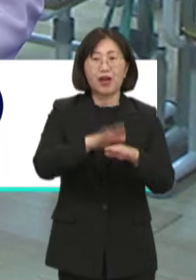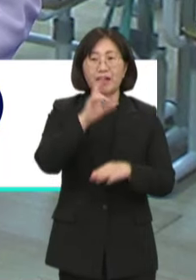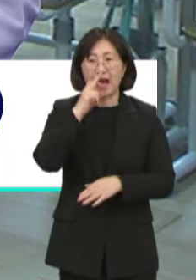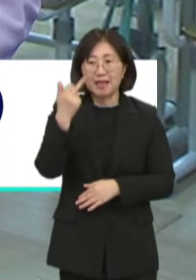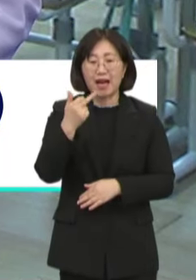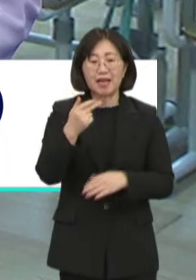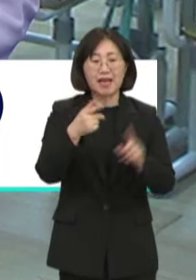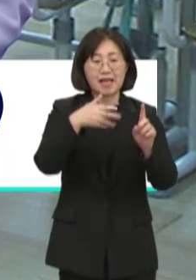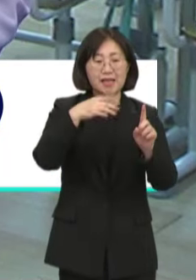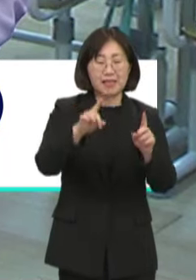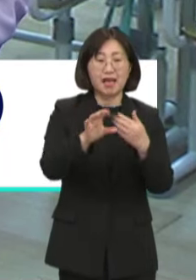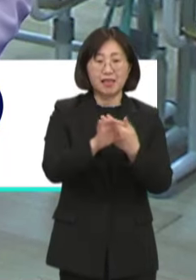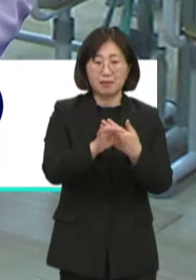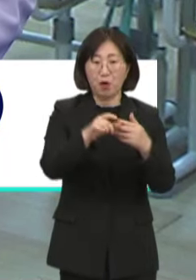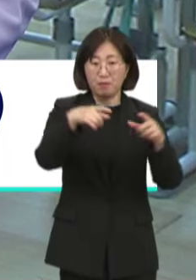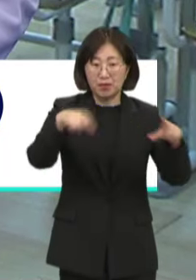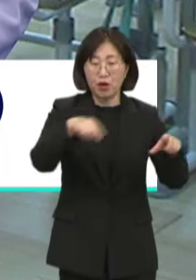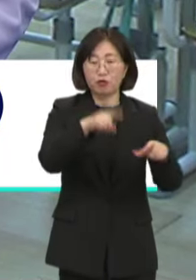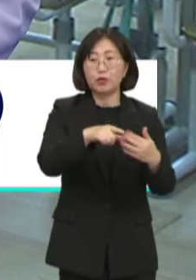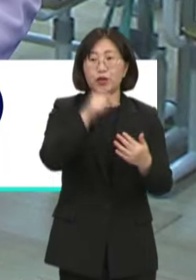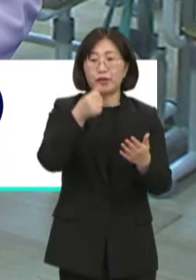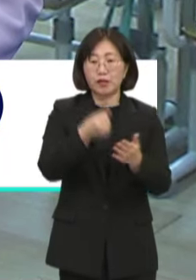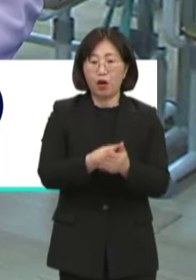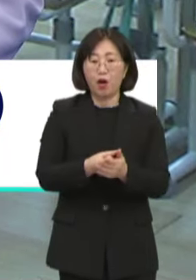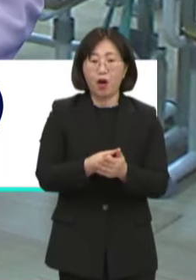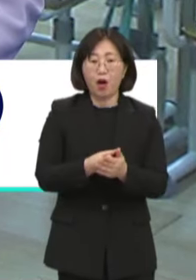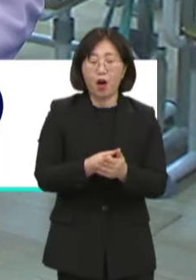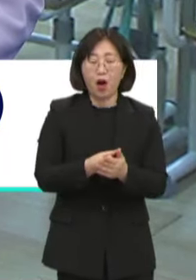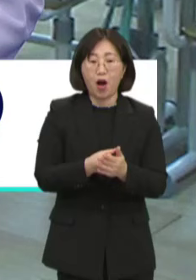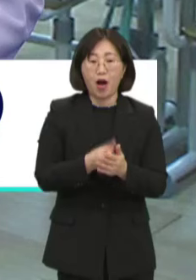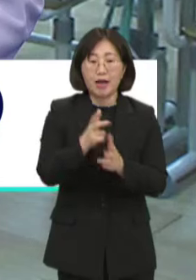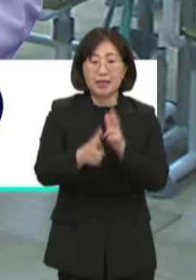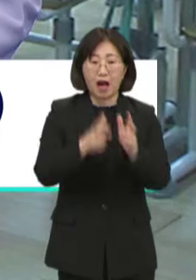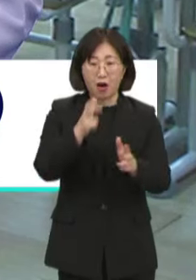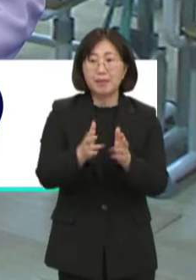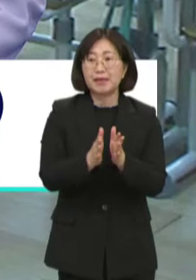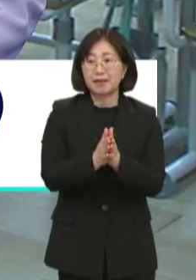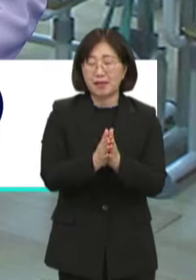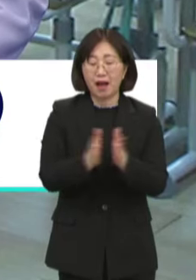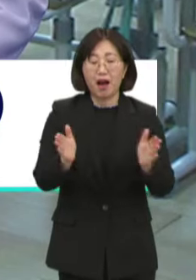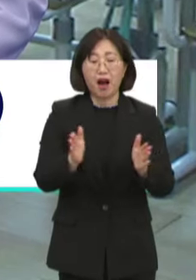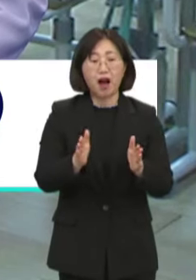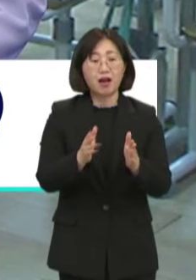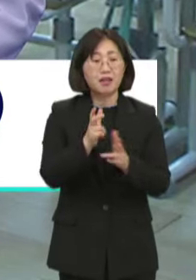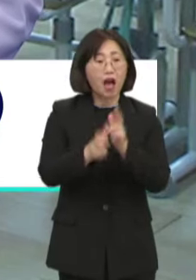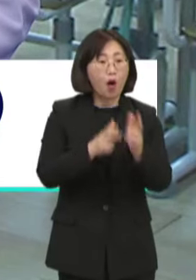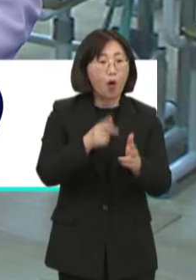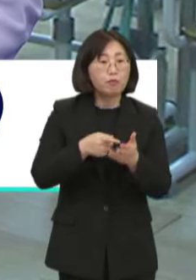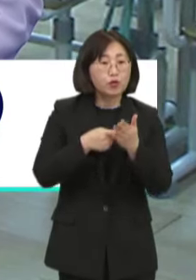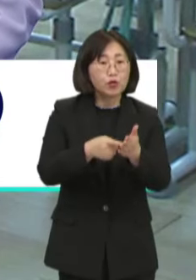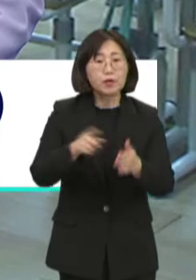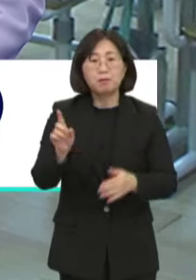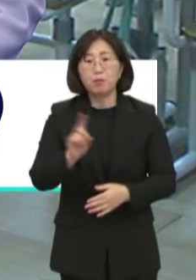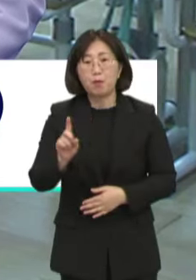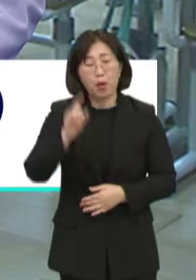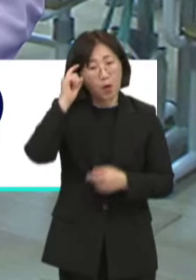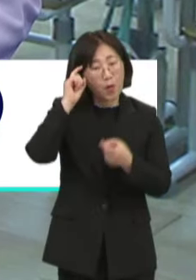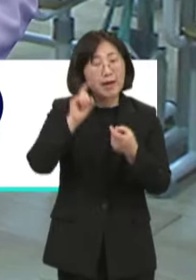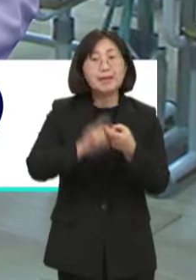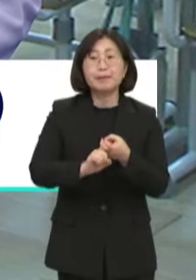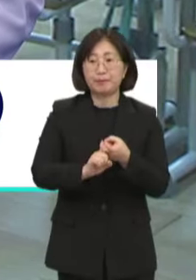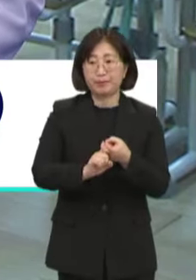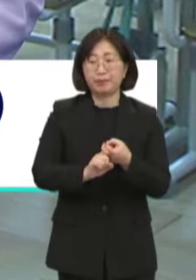시범지역으로 선정됐습니다. 교육발전특구 사업이 본격적으로 시동을 걸면서 어떤 사업이 추진될지 관심이 모아지고